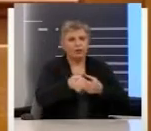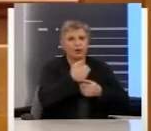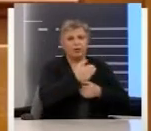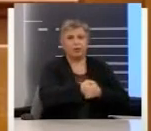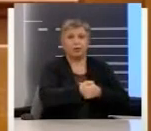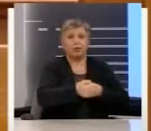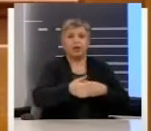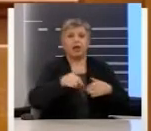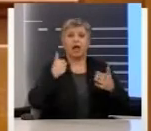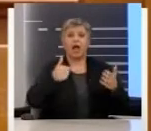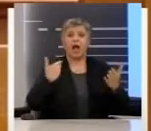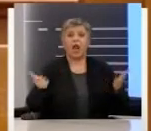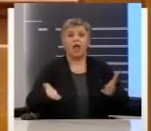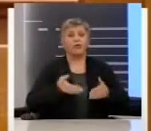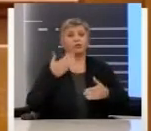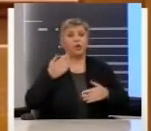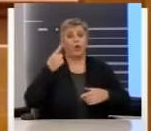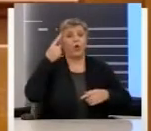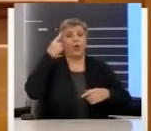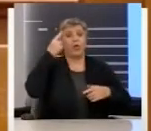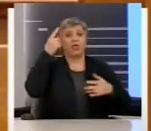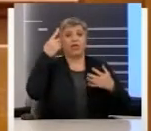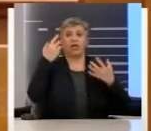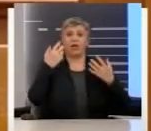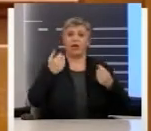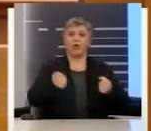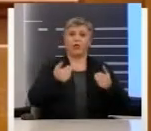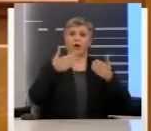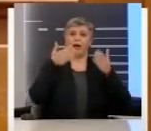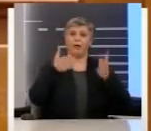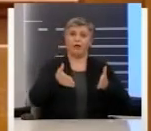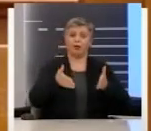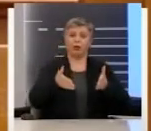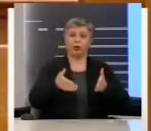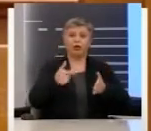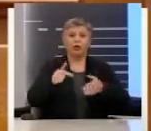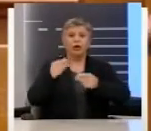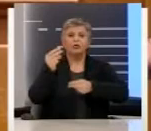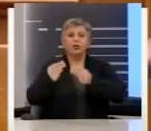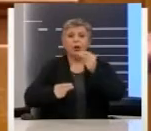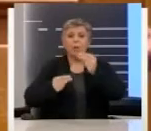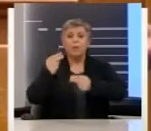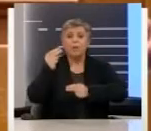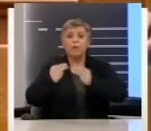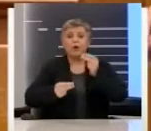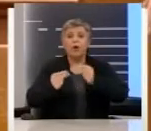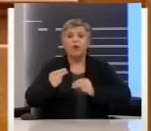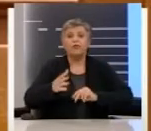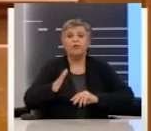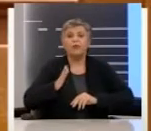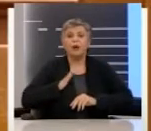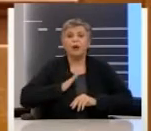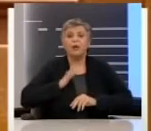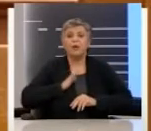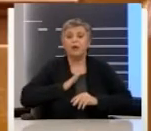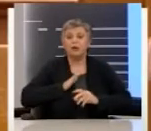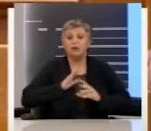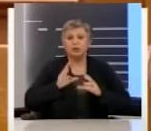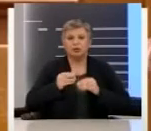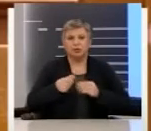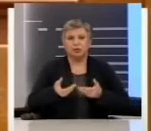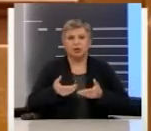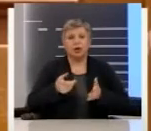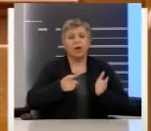η ιδεολογικοποίηση ενός προβλήματος συμπολιτών μας, που πρέπει η